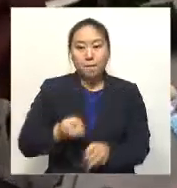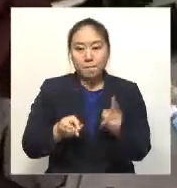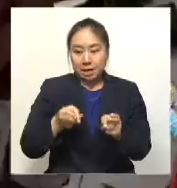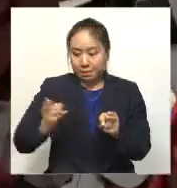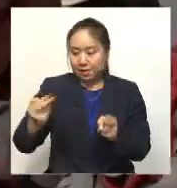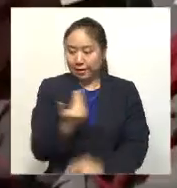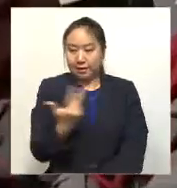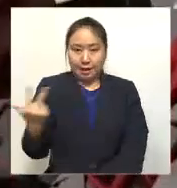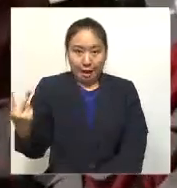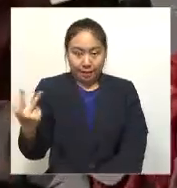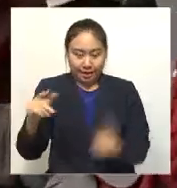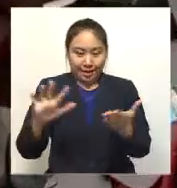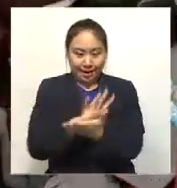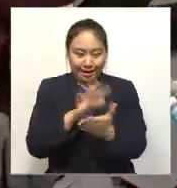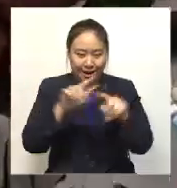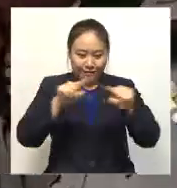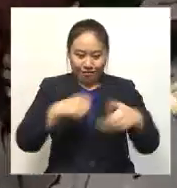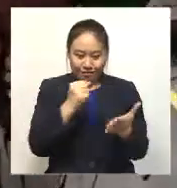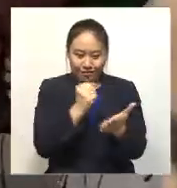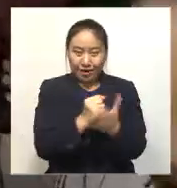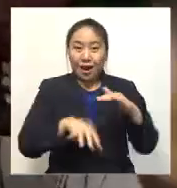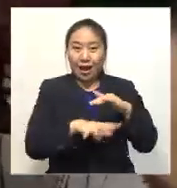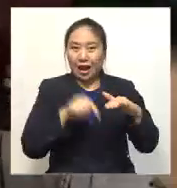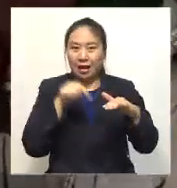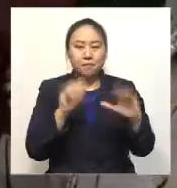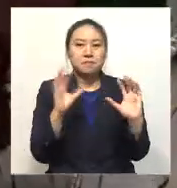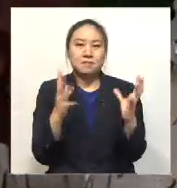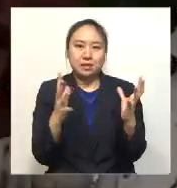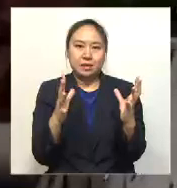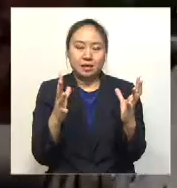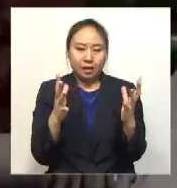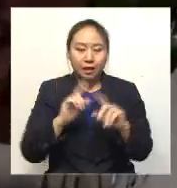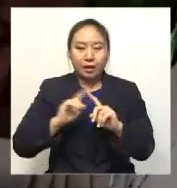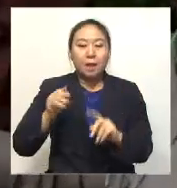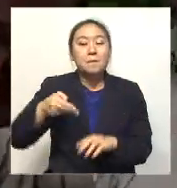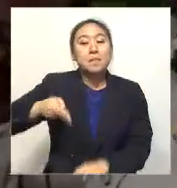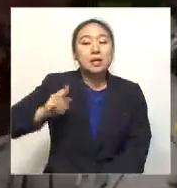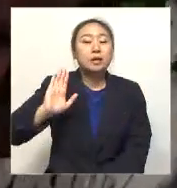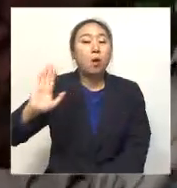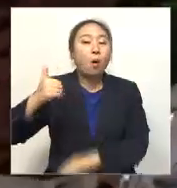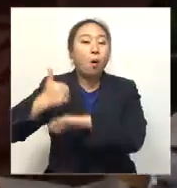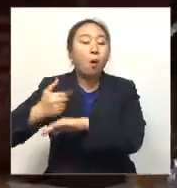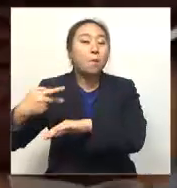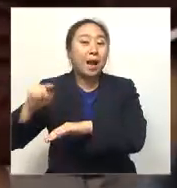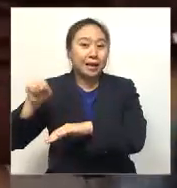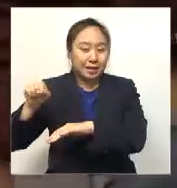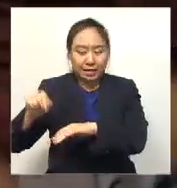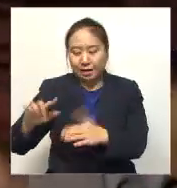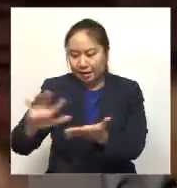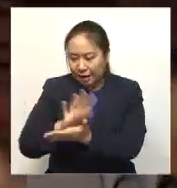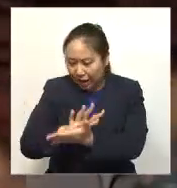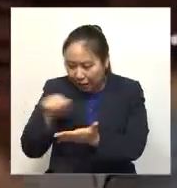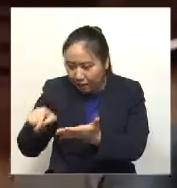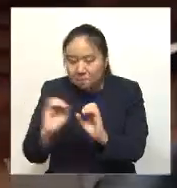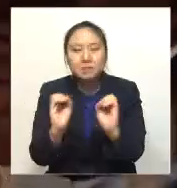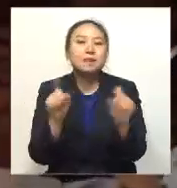บอกไม่มีเอกสารการครอบครองมาแสดงระหว่างถูกจับกุมส่วนปืนกล็อกของปลัดอำเภอด่านมะขามเตี้ยก็ไม่พบเอกสารการครอ